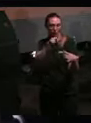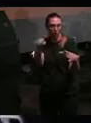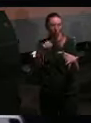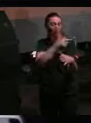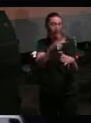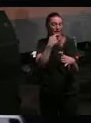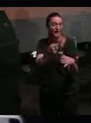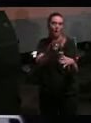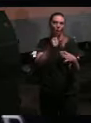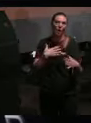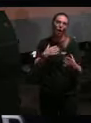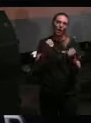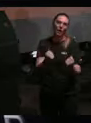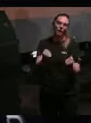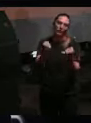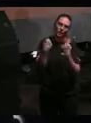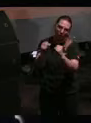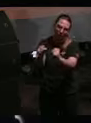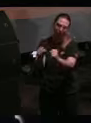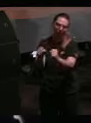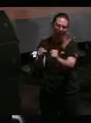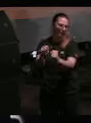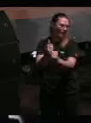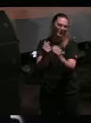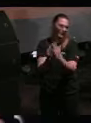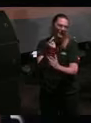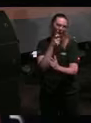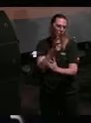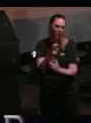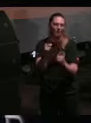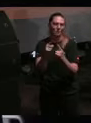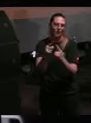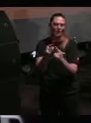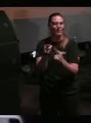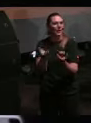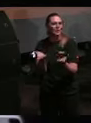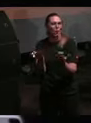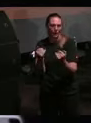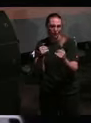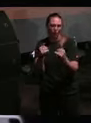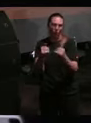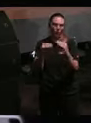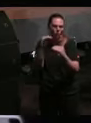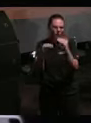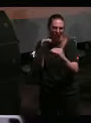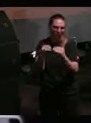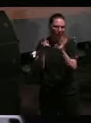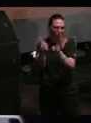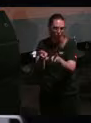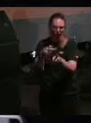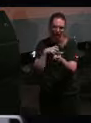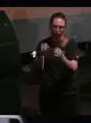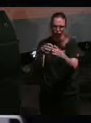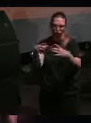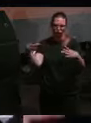trenger et krafttak. Sikkert ikke tilfeldig valgt det ordet da. Men det ikke like lett å justere forbruket. Når du bygger